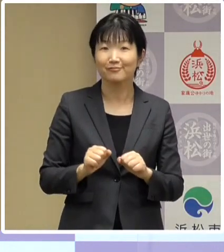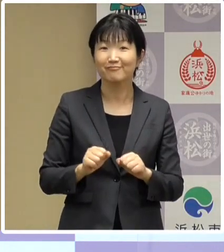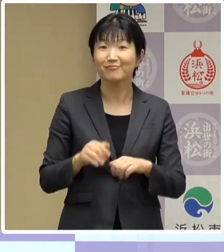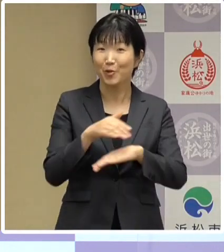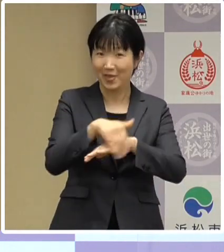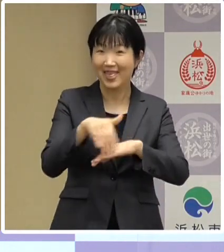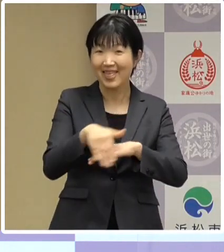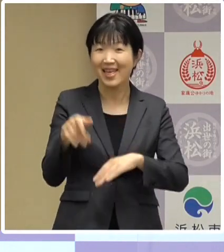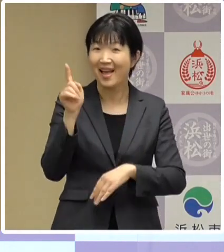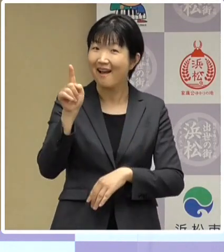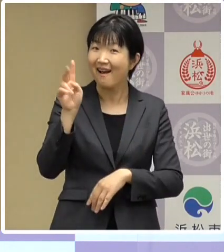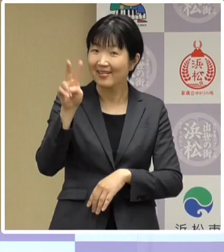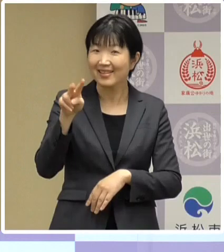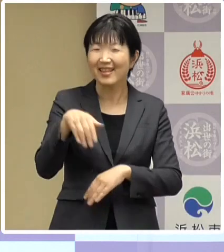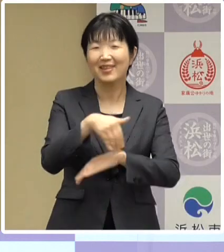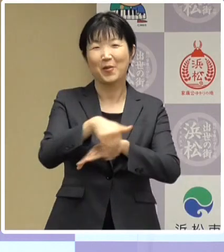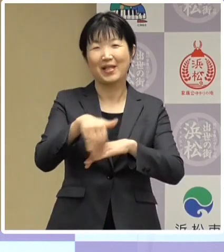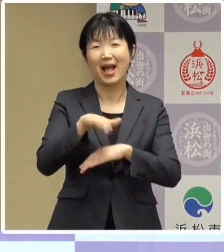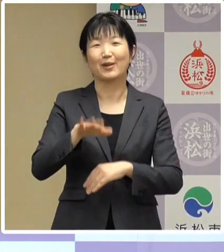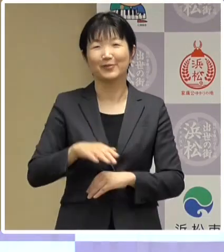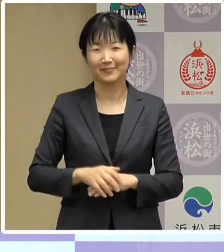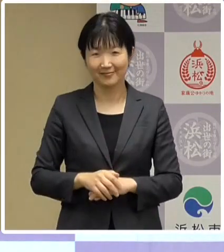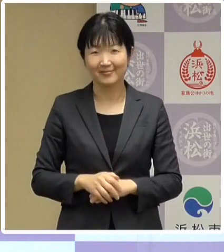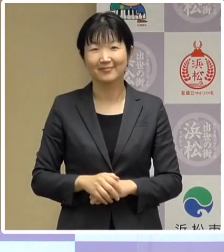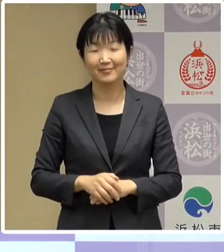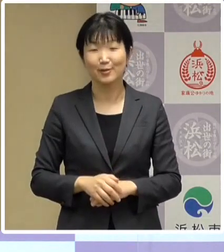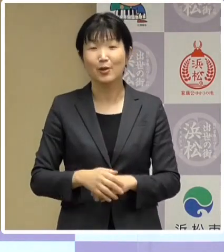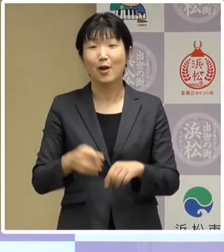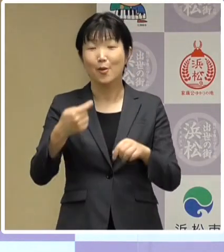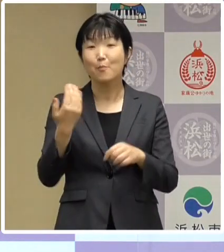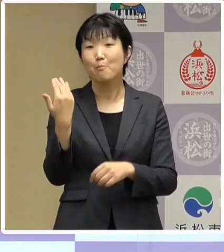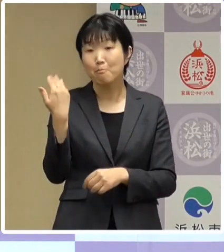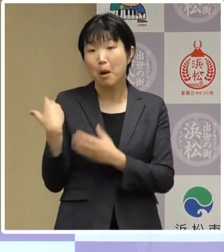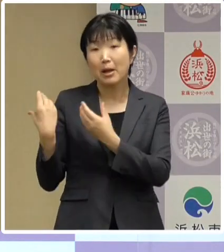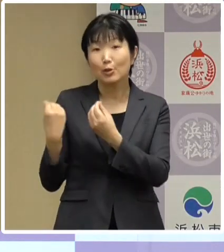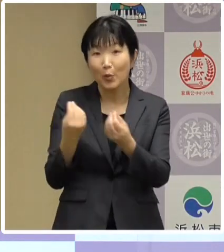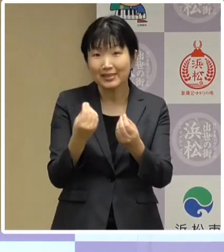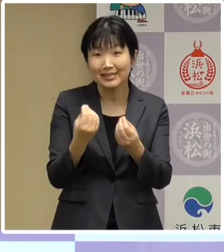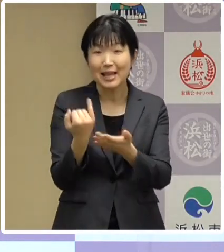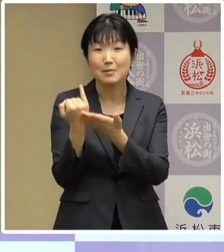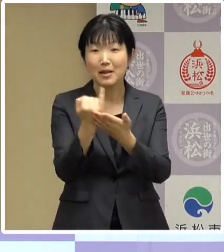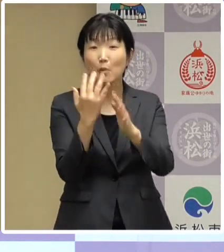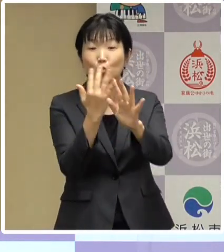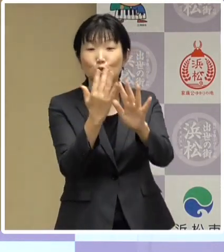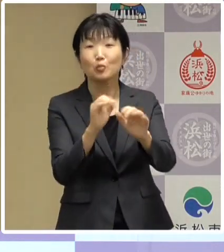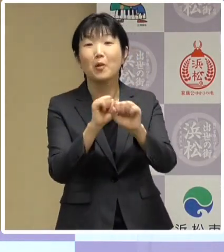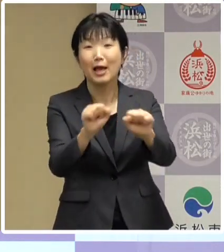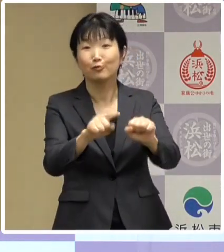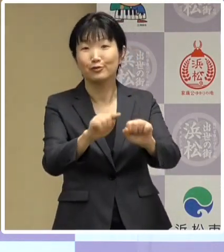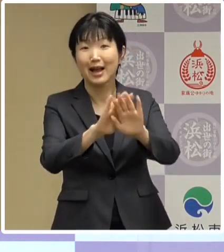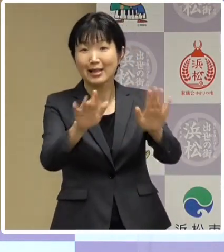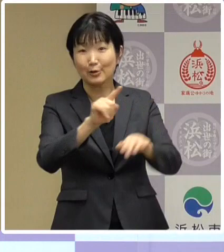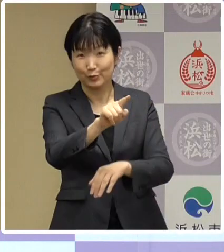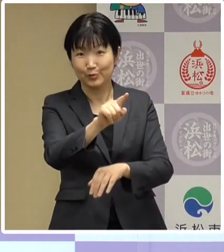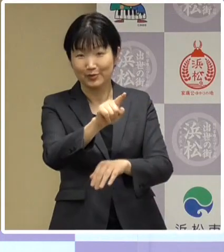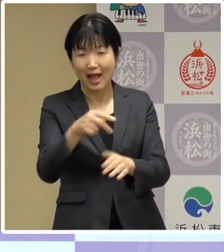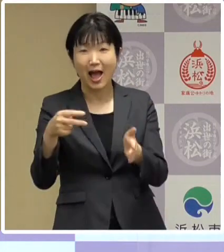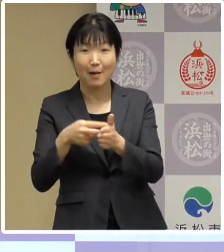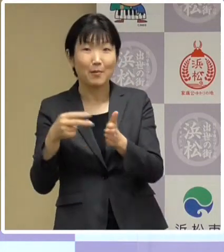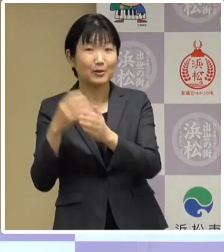予定されております 。 はい、通常のものはですね、 通常のものは通常でやられる ということです。